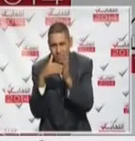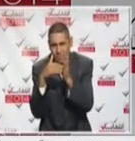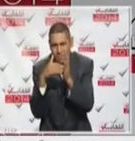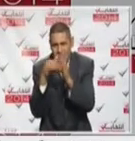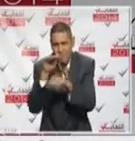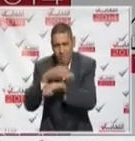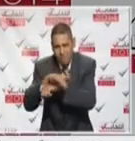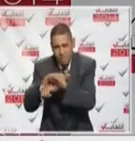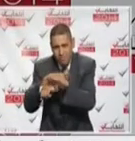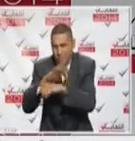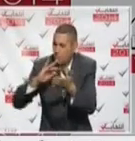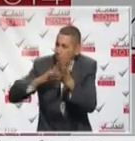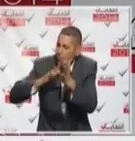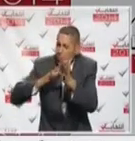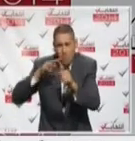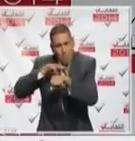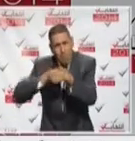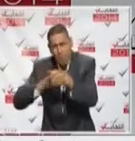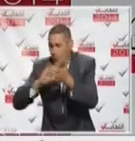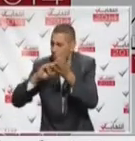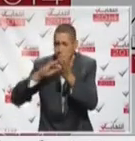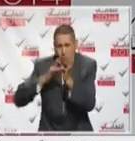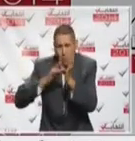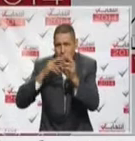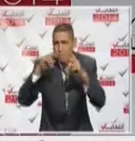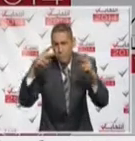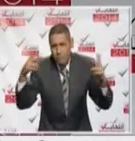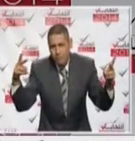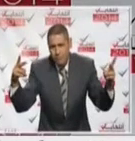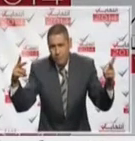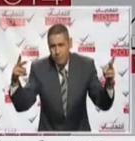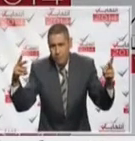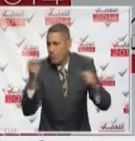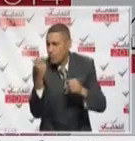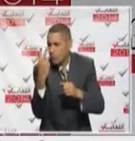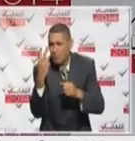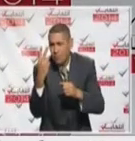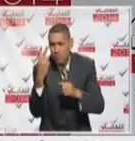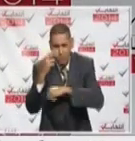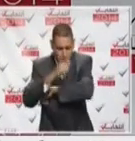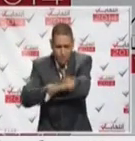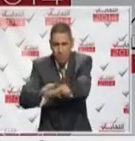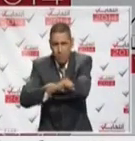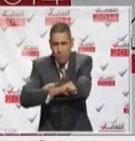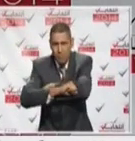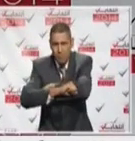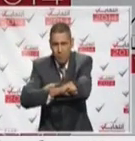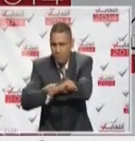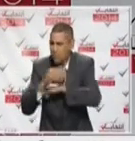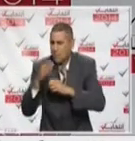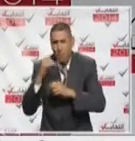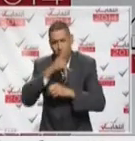العمل من جميع ولايات الجمهوريه يومين في الاسبوع مقابل 100 دينار في الشهر لغايه تدبير